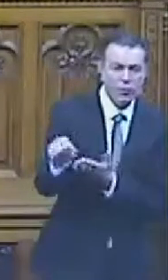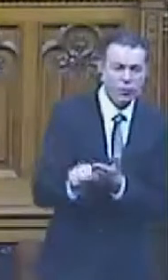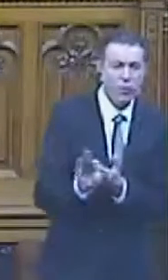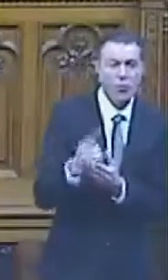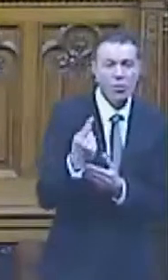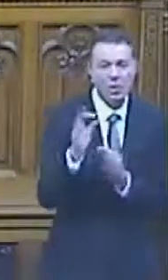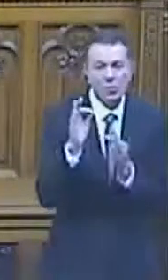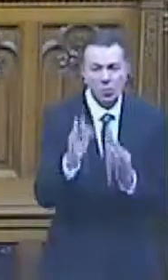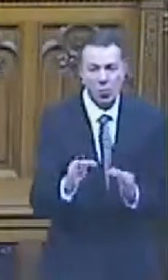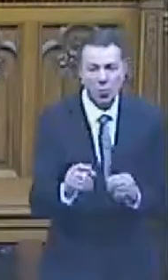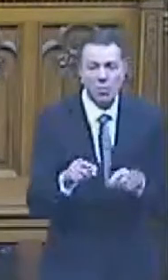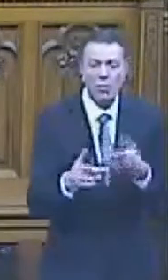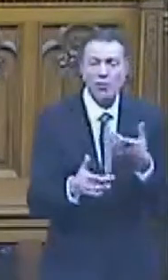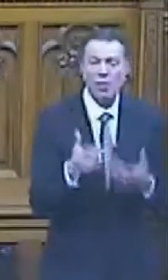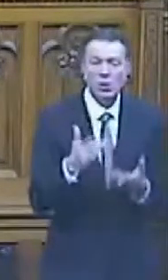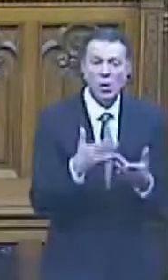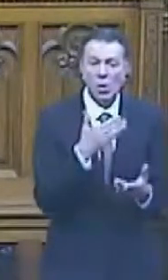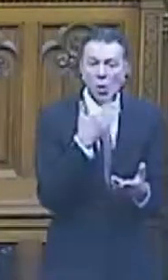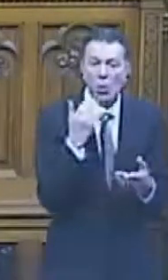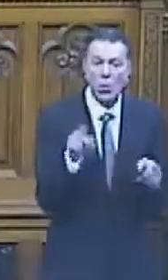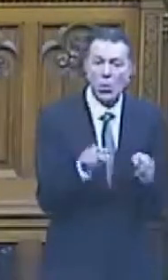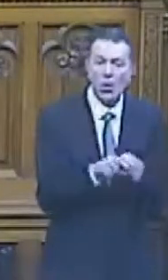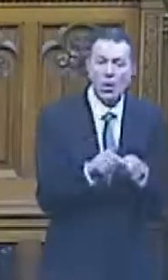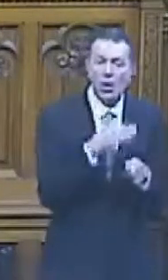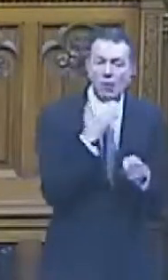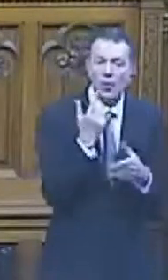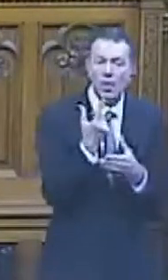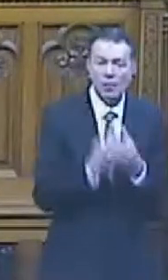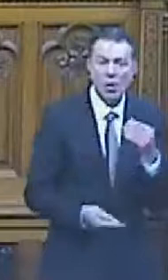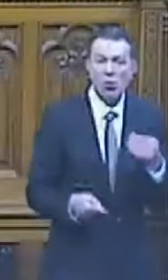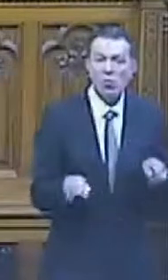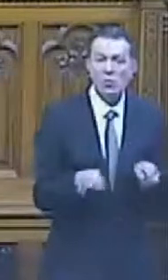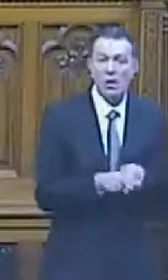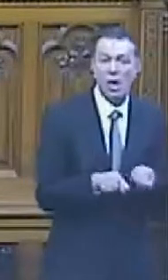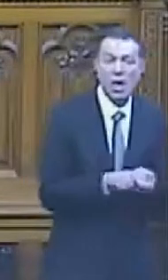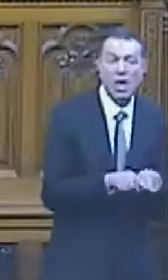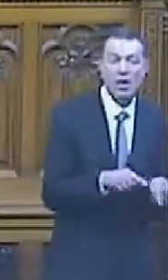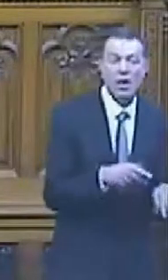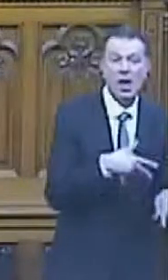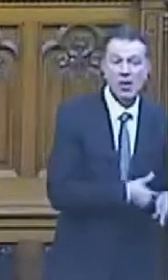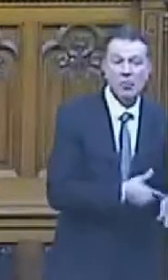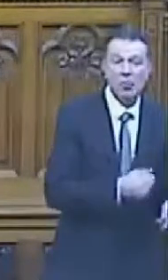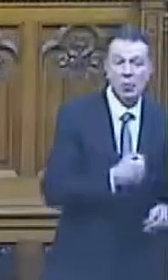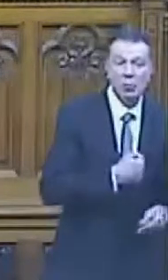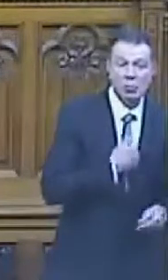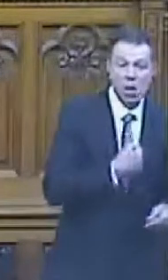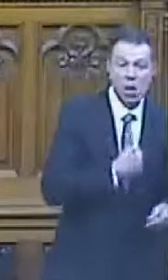Sie würden wahrscheinlich nicht so viel verlieren wie die SPÖ in der Steiermark und im Burgenland.